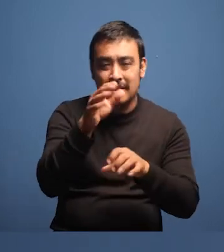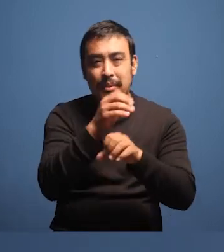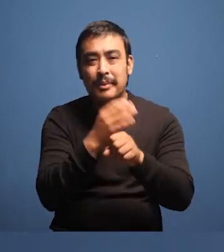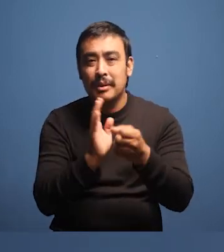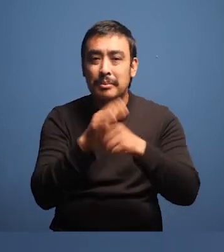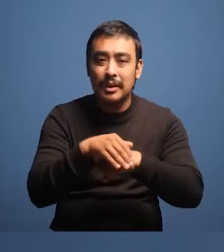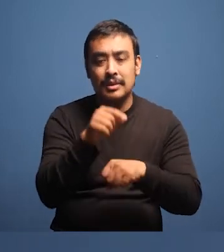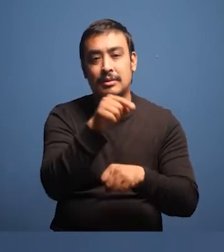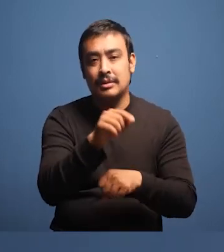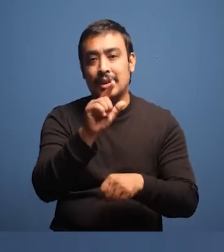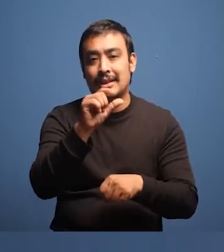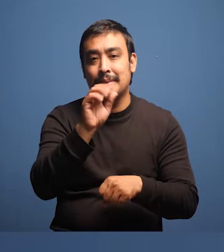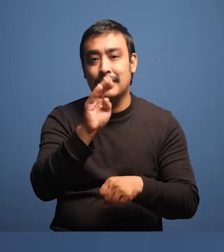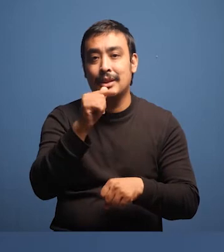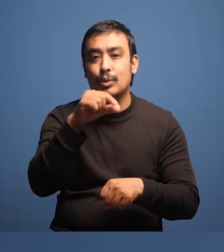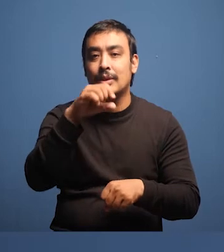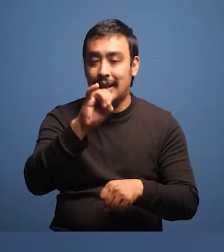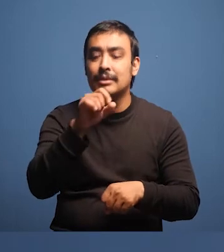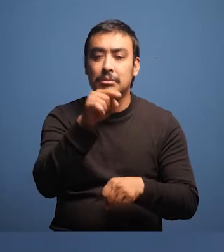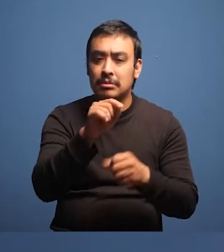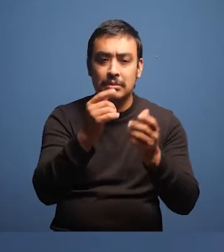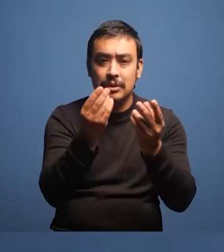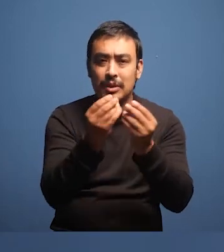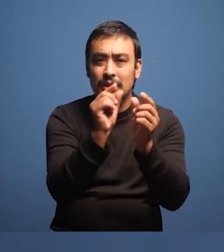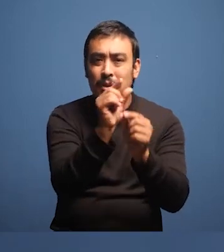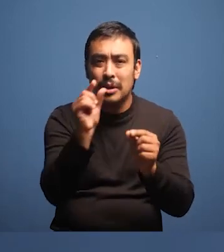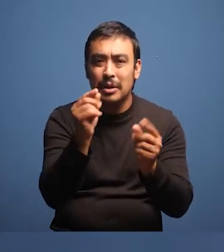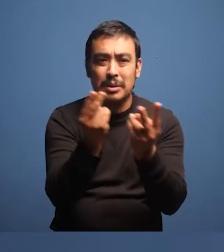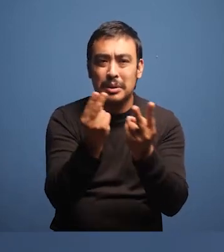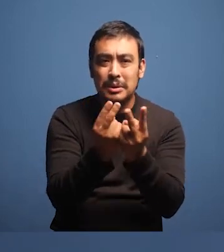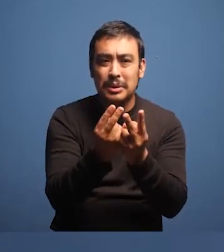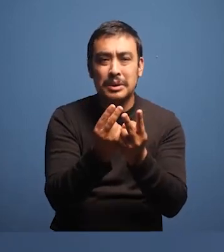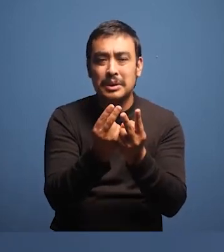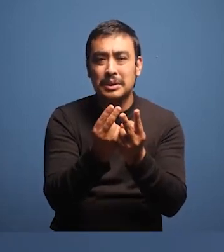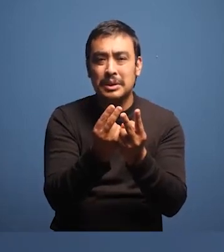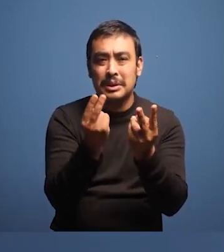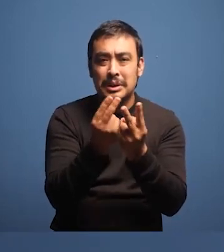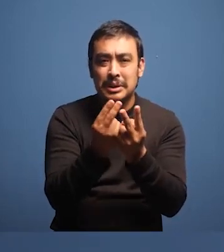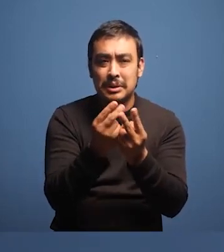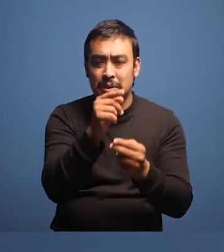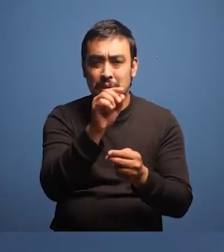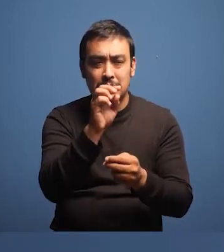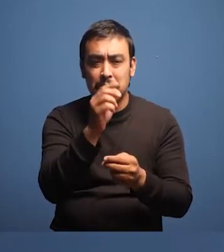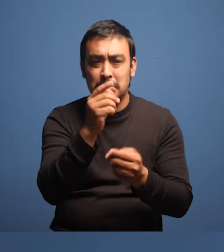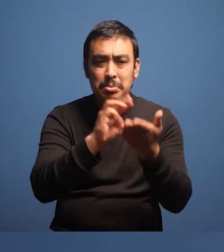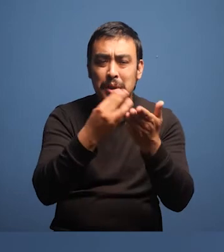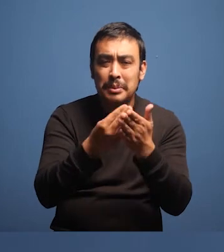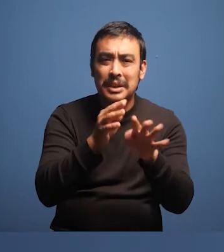भिक्टिम उहाँहरू हुन्छ कि यदि हामीले टिपिकल टर्म युज गर्ने भने हामी डेड फेमिङ भन्छौँ कि डेड नेमिङ भनेको चाहिँ के हुन्छ भन्दा कति